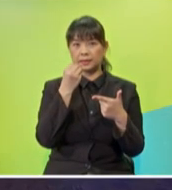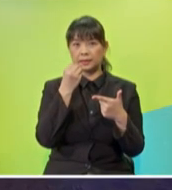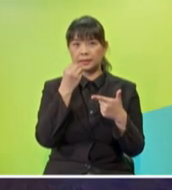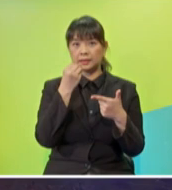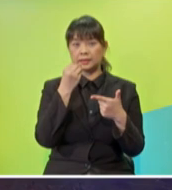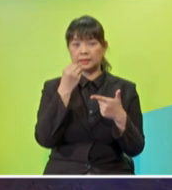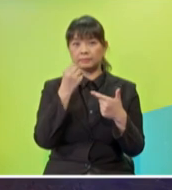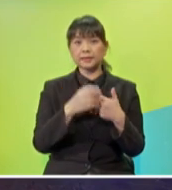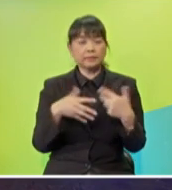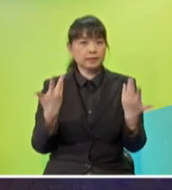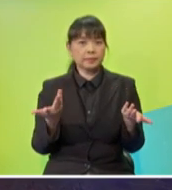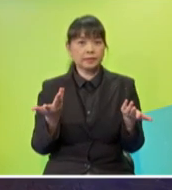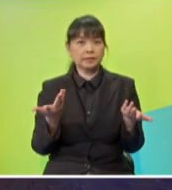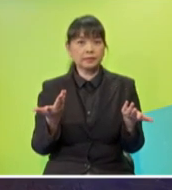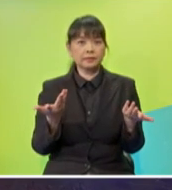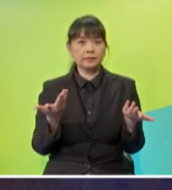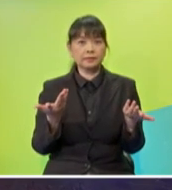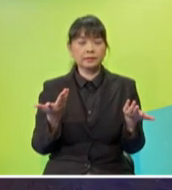bagaimana yang